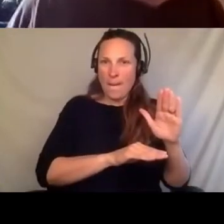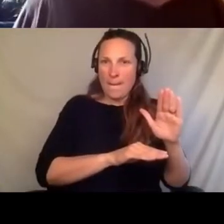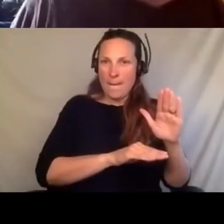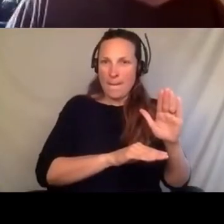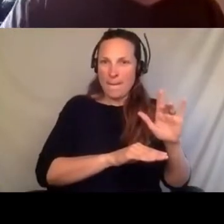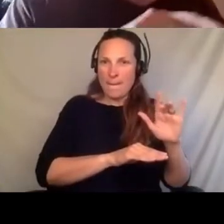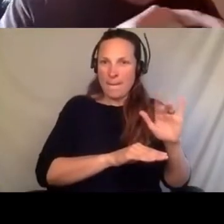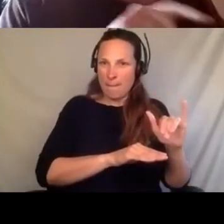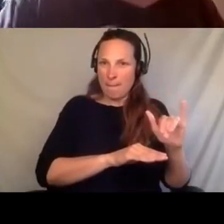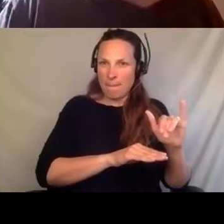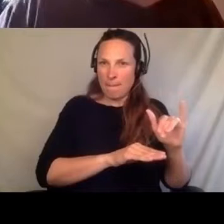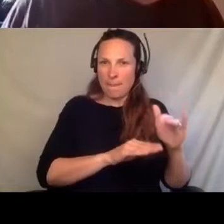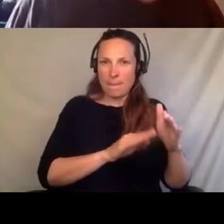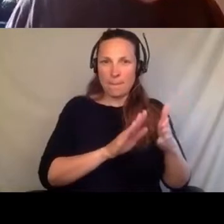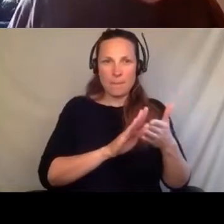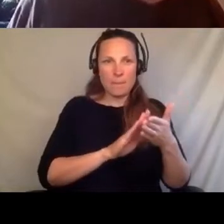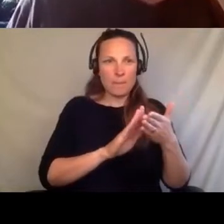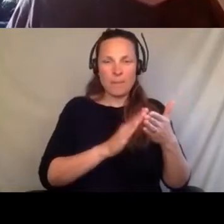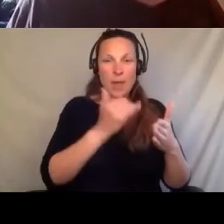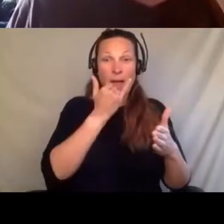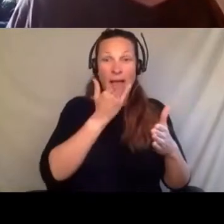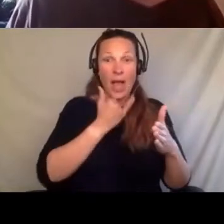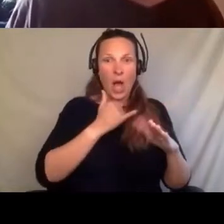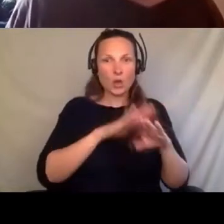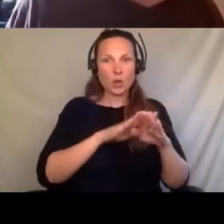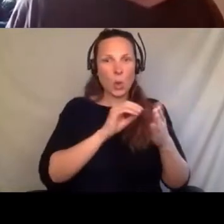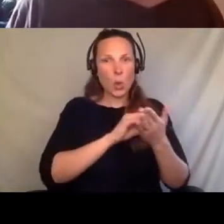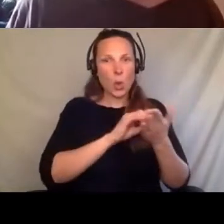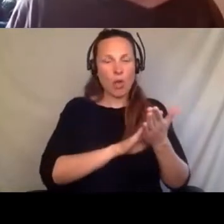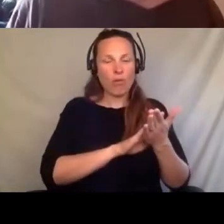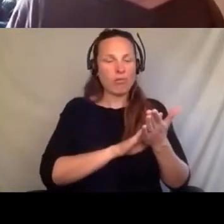Oui, je me suis trompée dans mes notes.